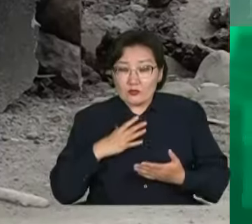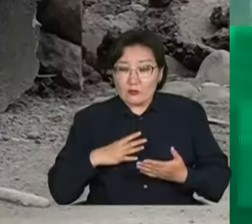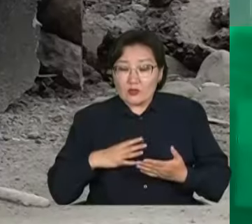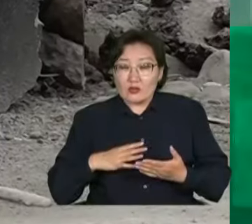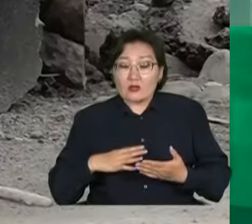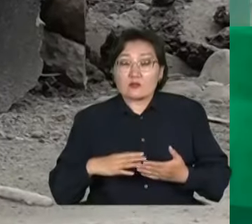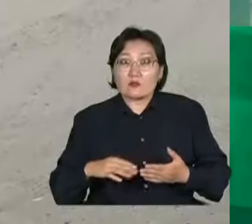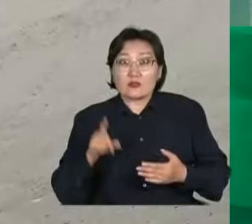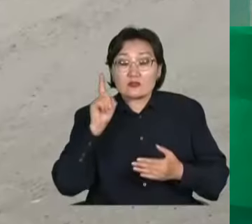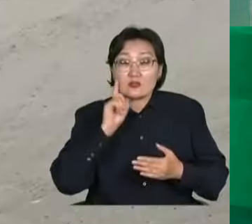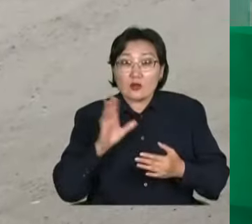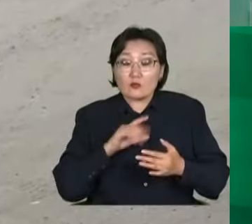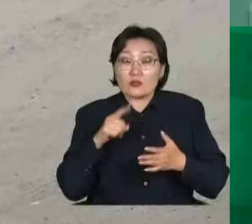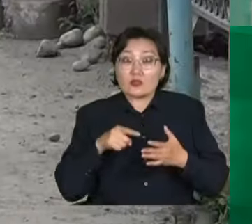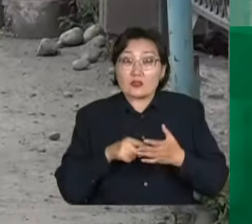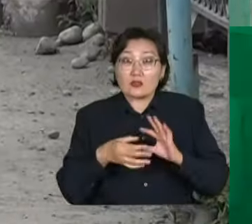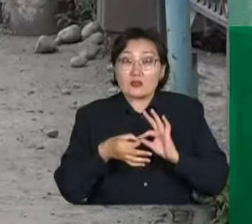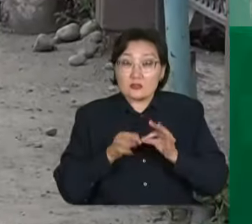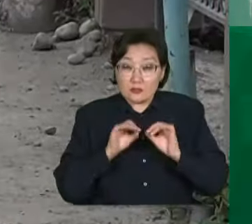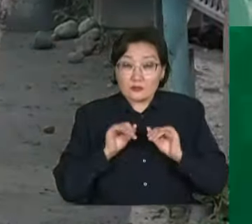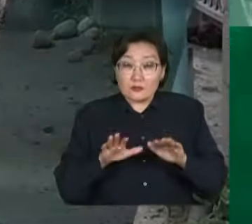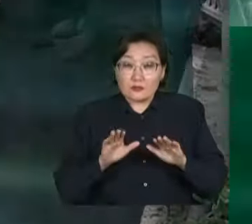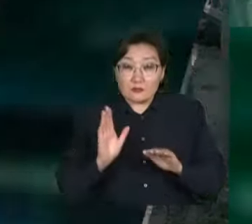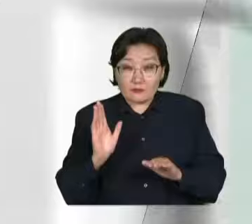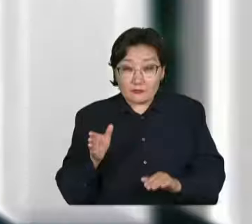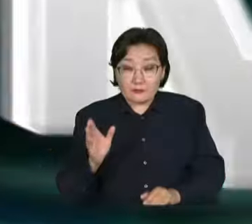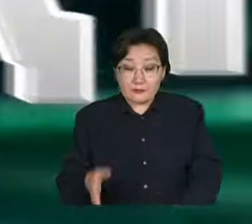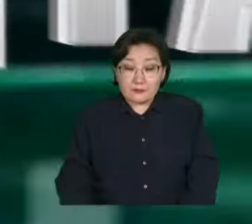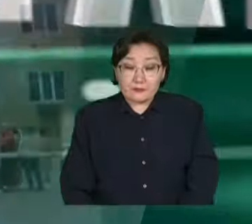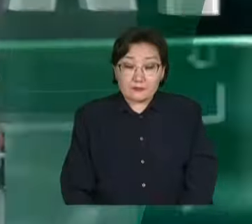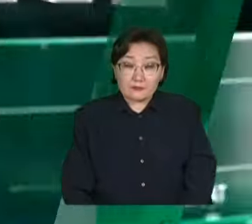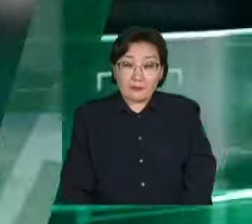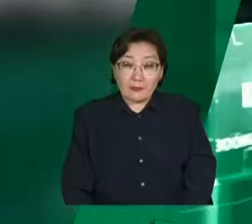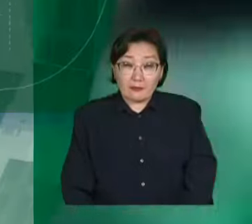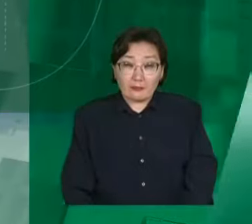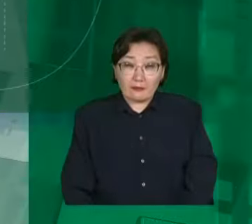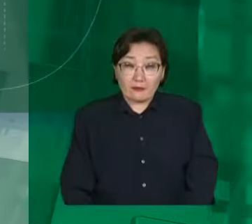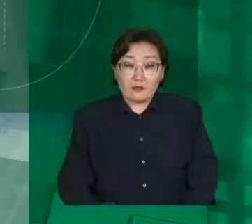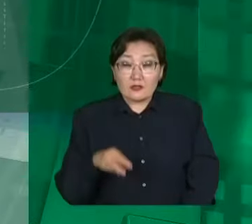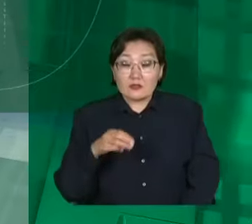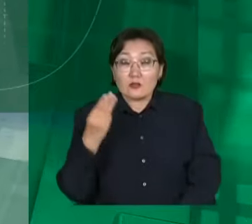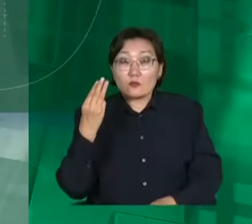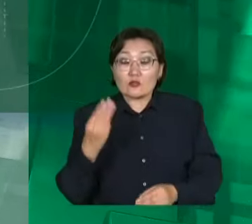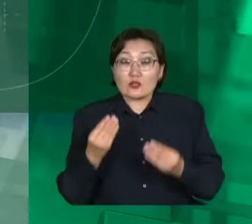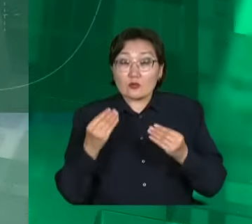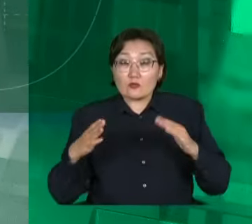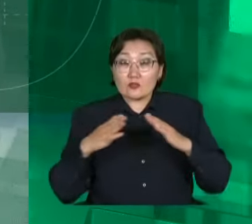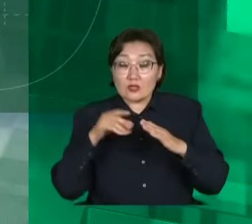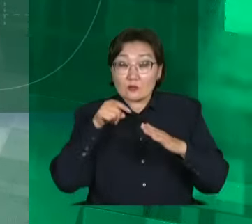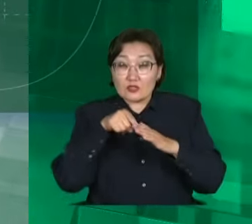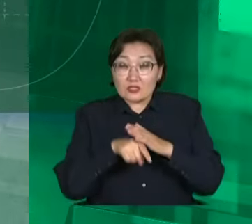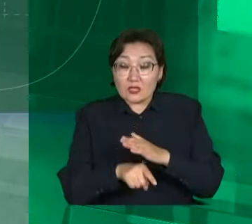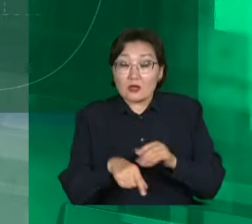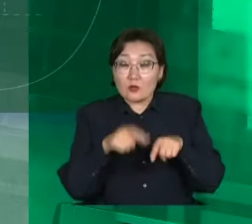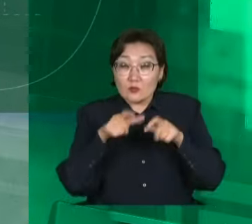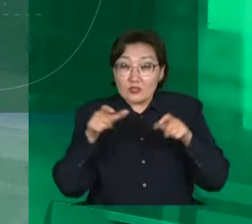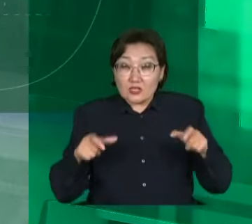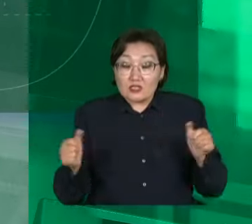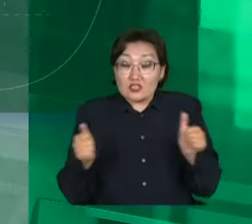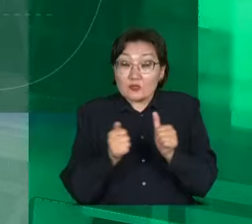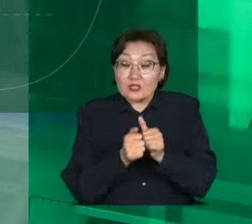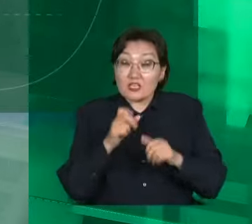жайсыздық тудырған мәселенің жай жапсары сәлден соң. Ақтауда элиталық тұрғын үй кешенінің азаматтары